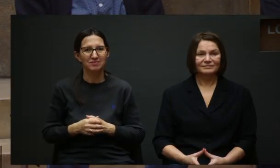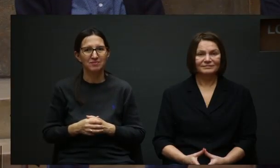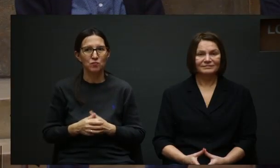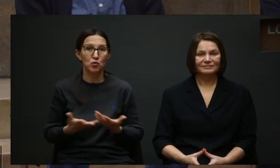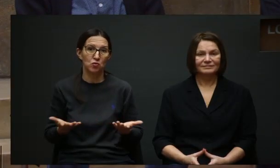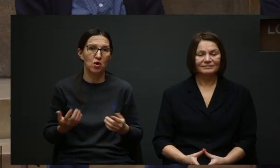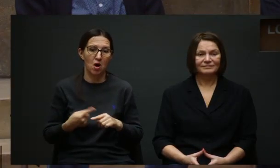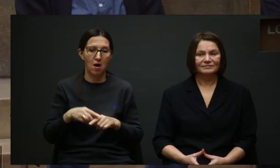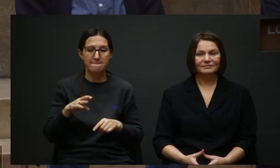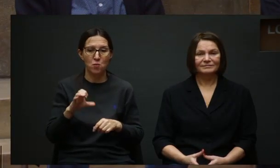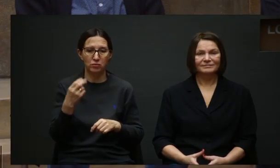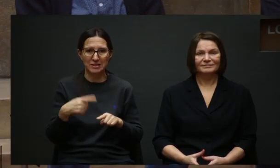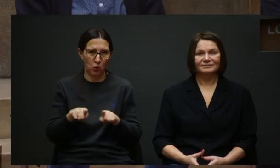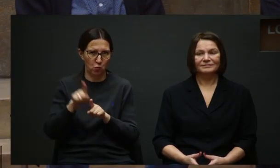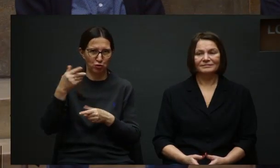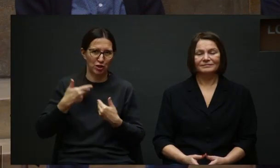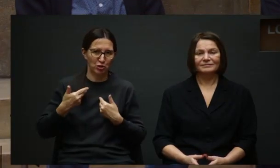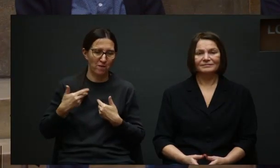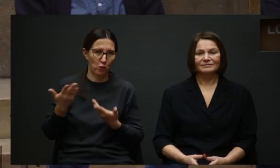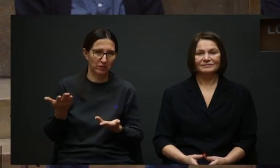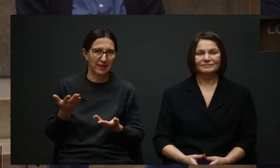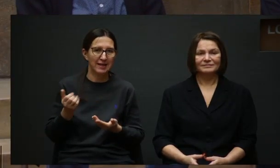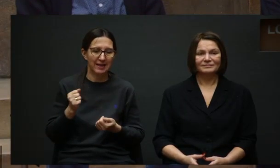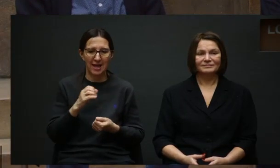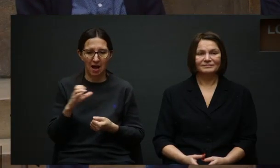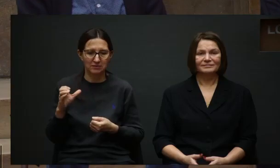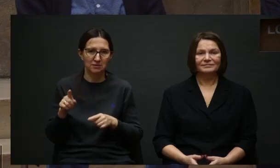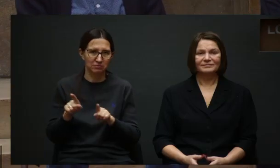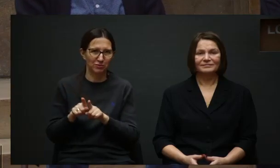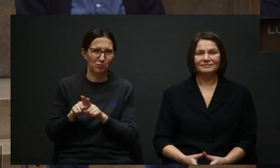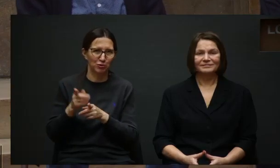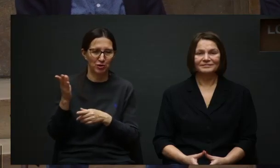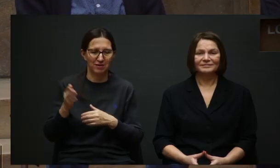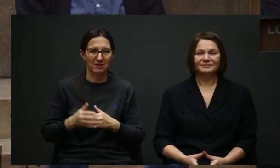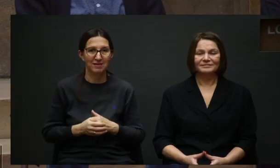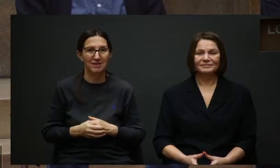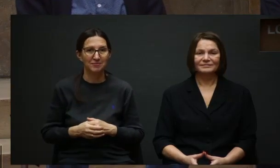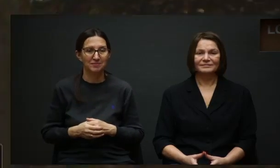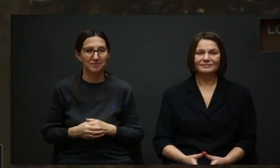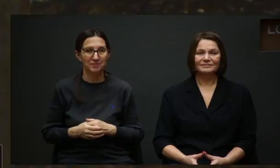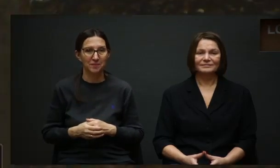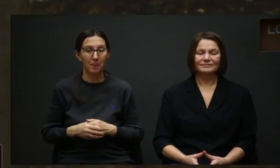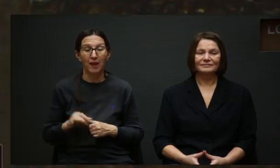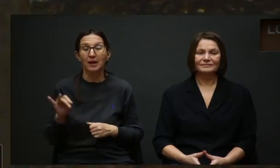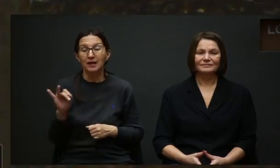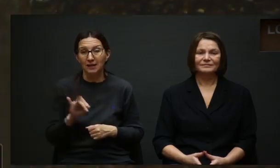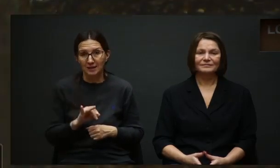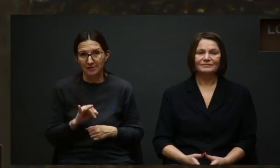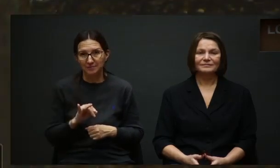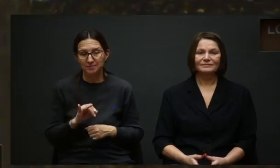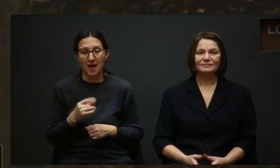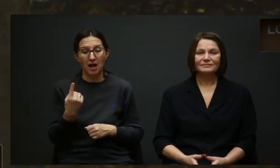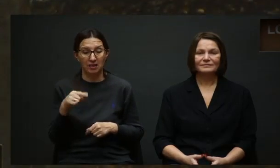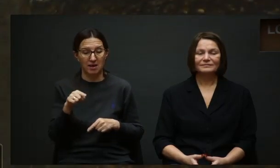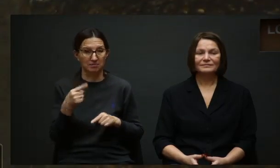Ну, Мунц тоже там живет, но дом Иаса не в меньшей степени. И в